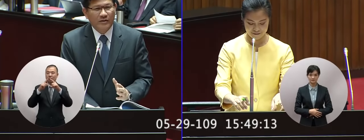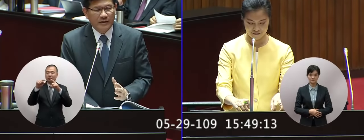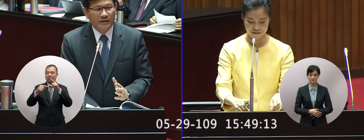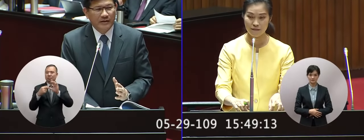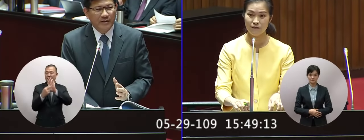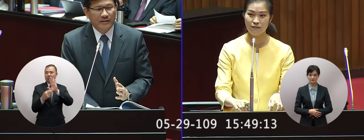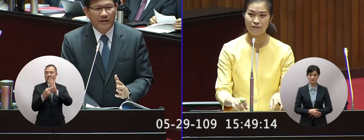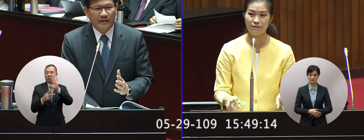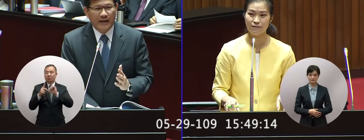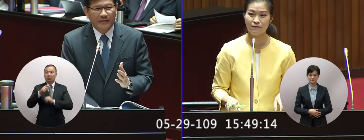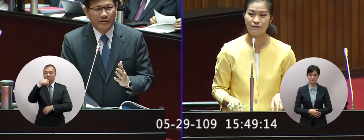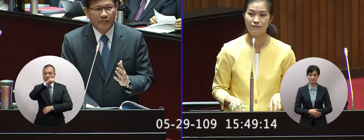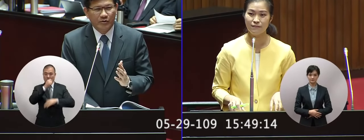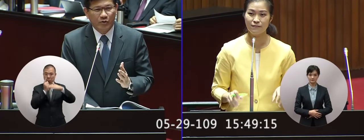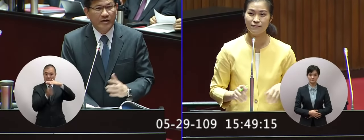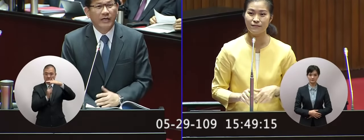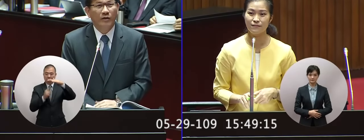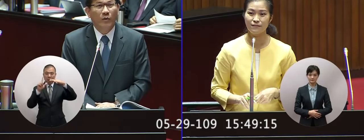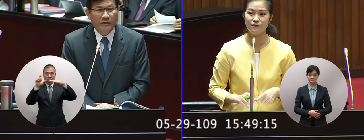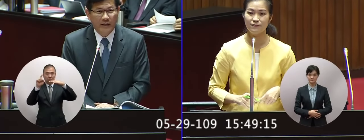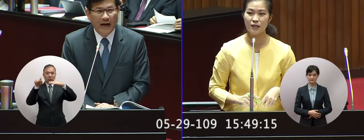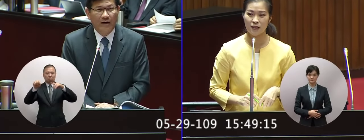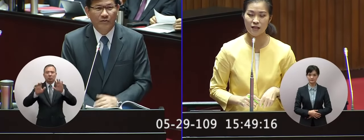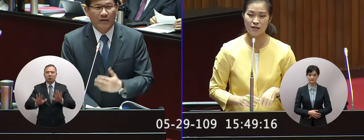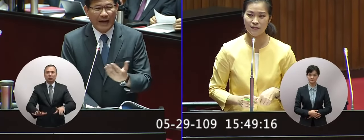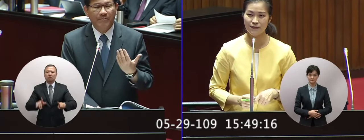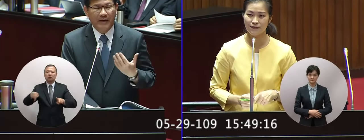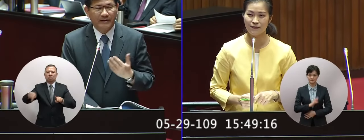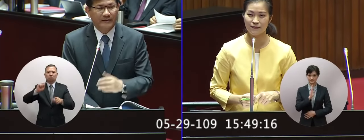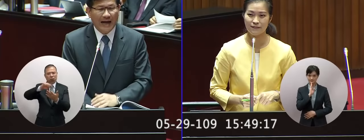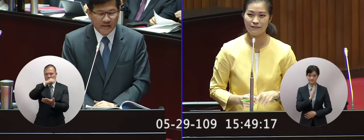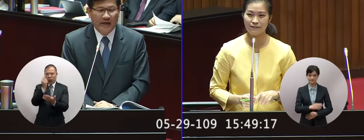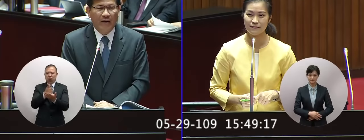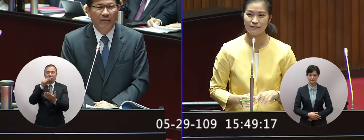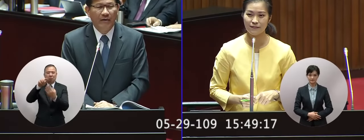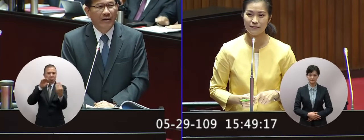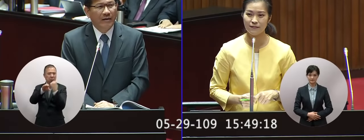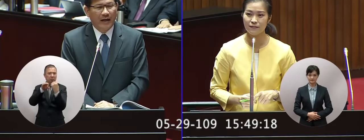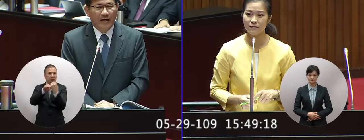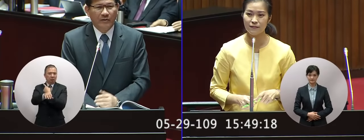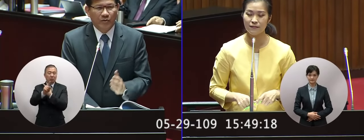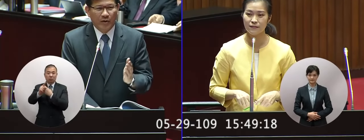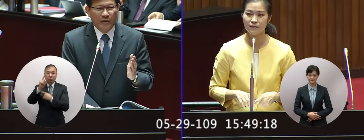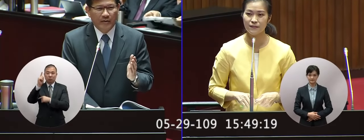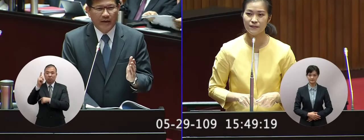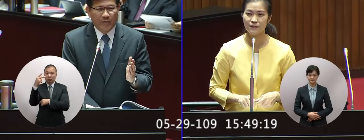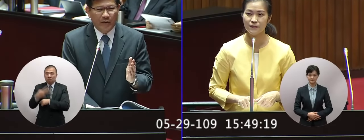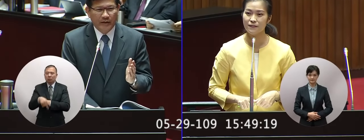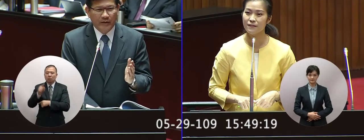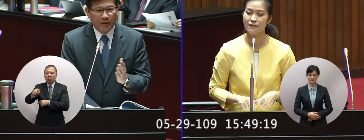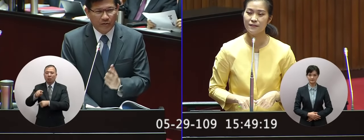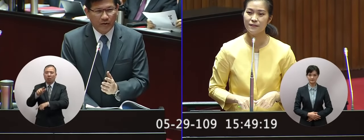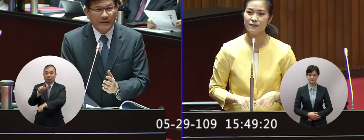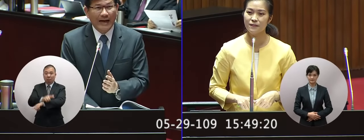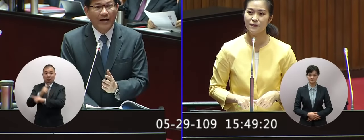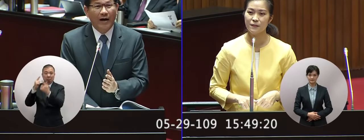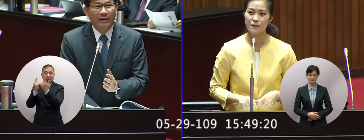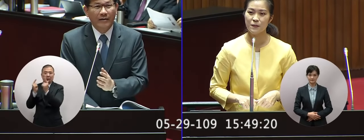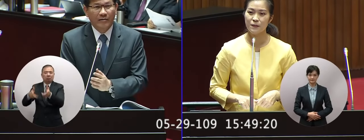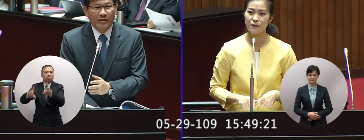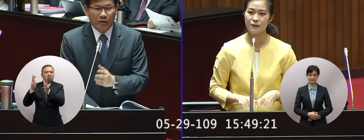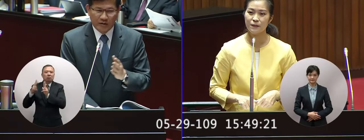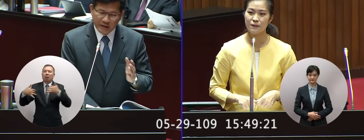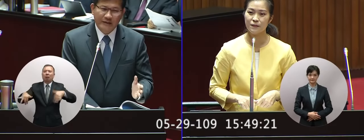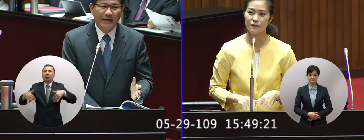哈，因为台六十一线现在几乎是全线通车了哈，除了南北的大桥，那很多因为国一或国三